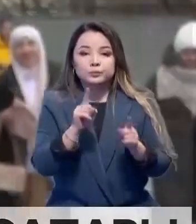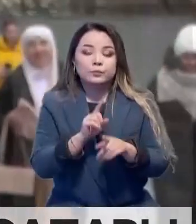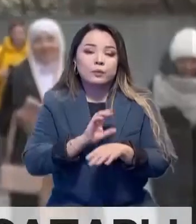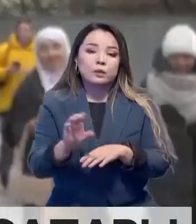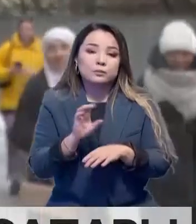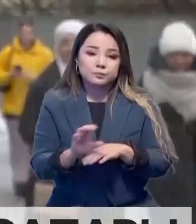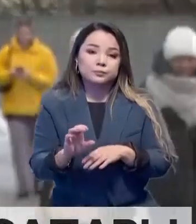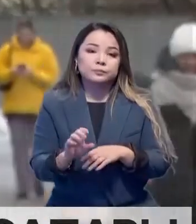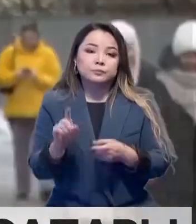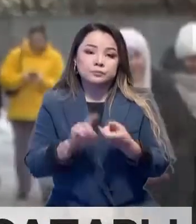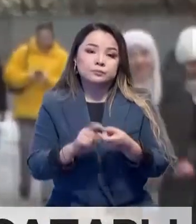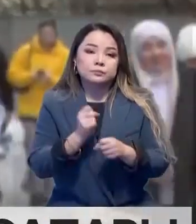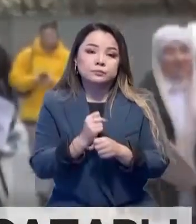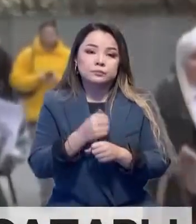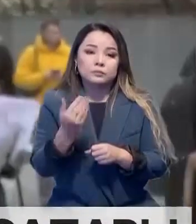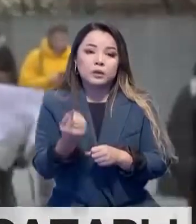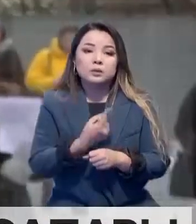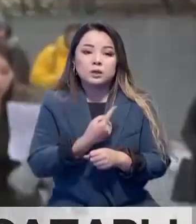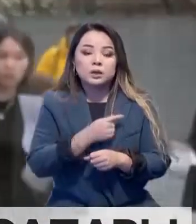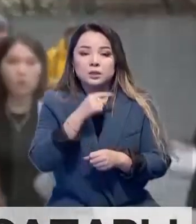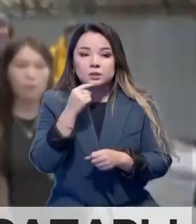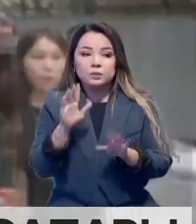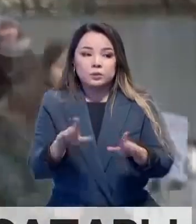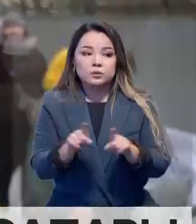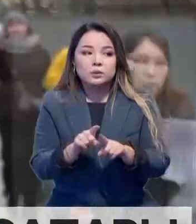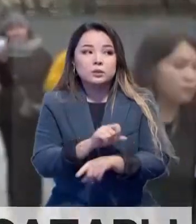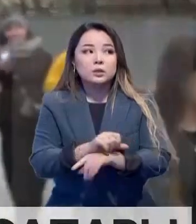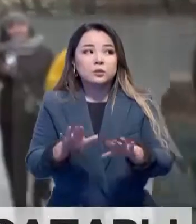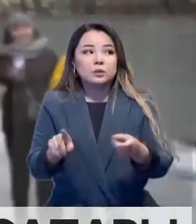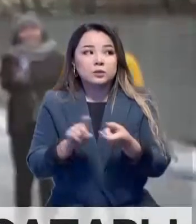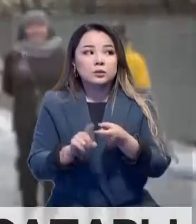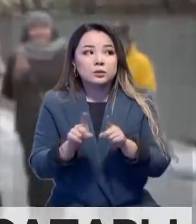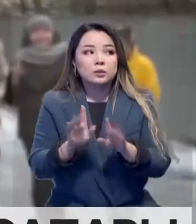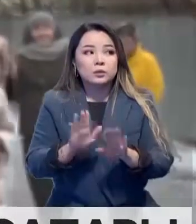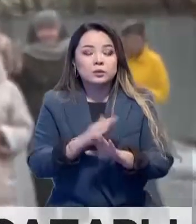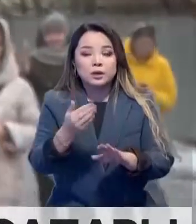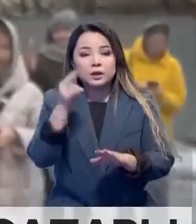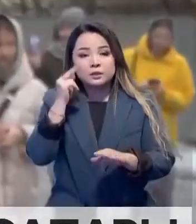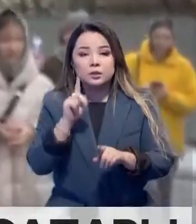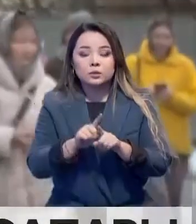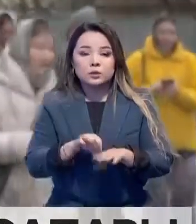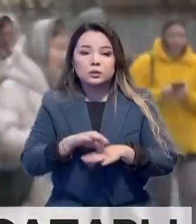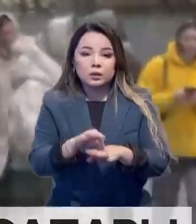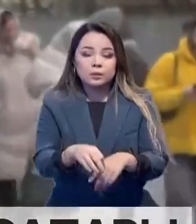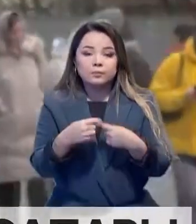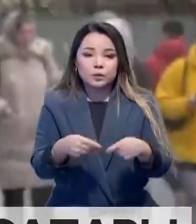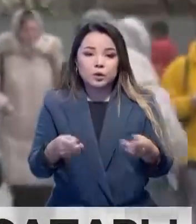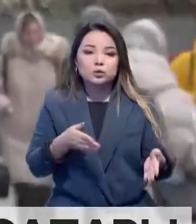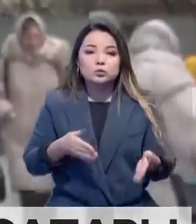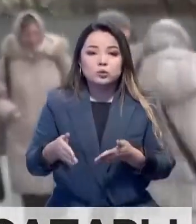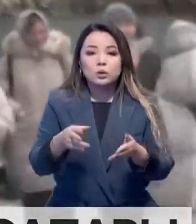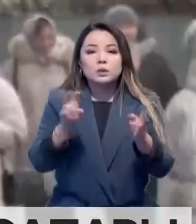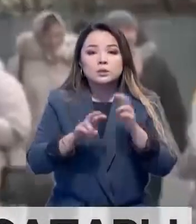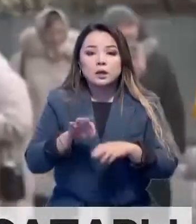экспортын диверсификациялауға, мына жалғыз Ресей Федерациясының территориясы арқылы ғана емес, Қытай арқылы ғана емес, басқа да жолдарын